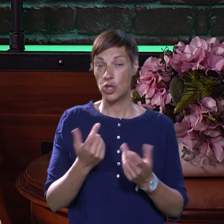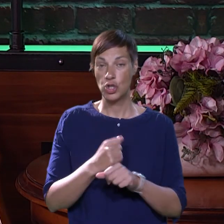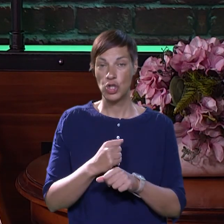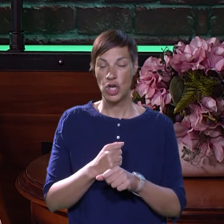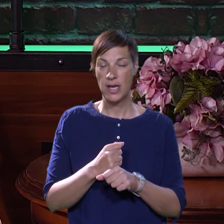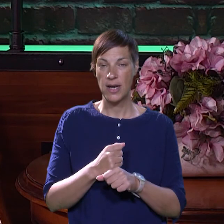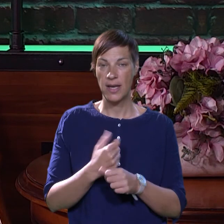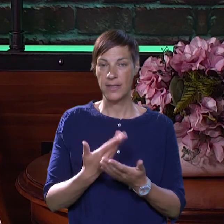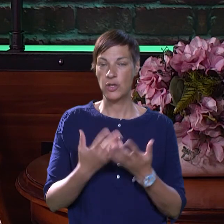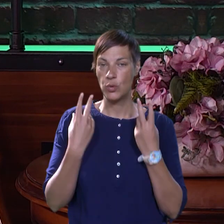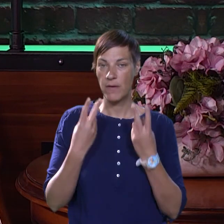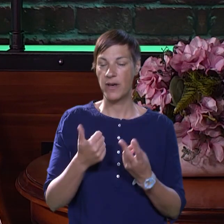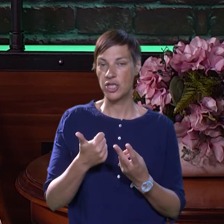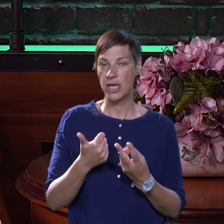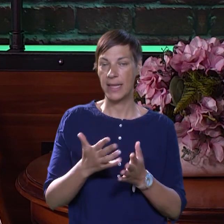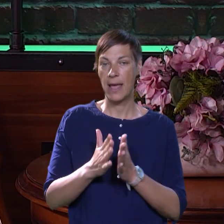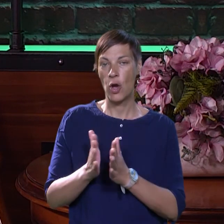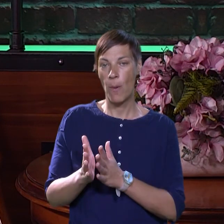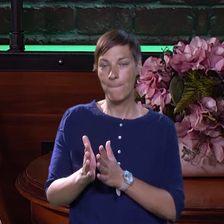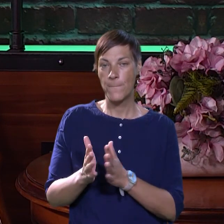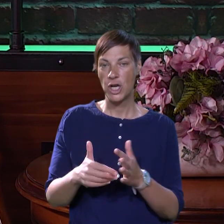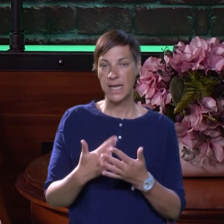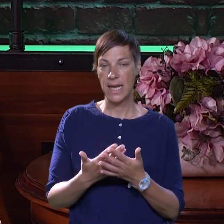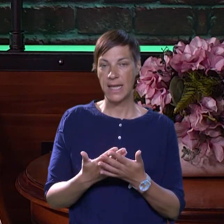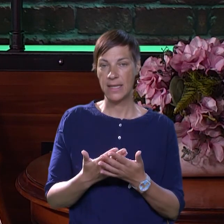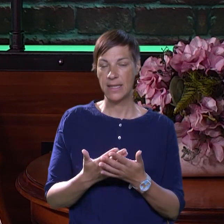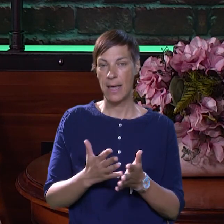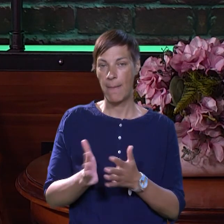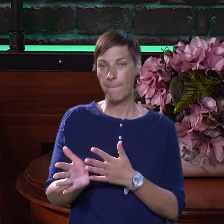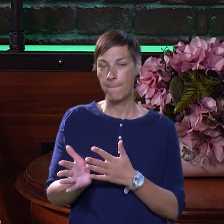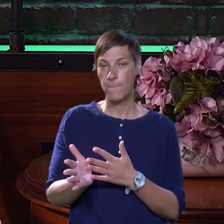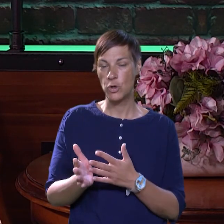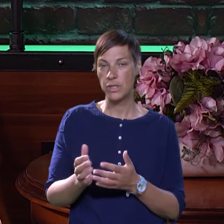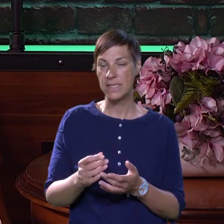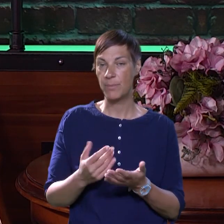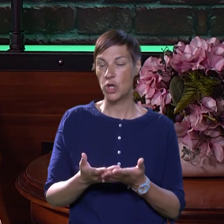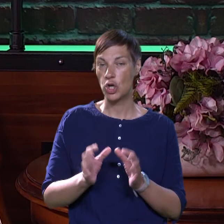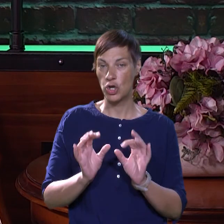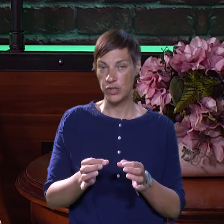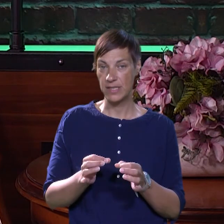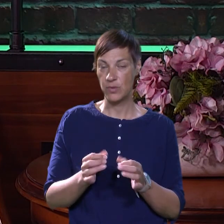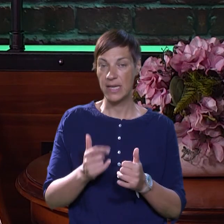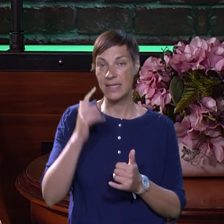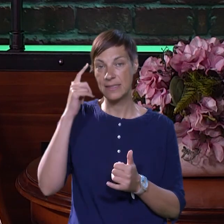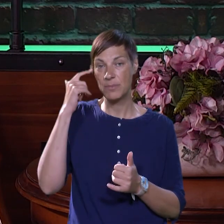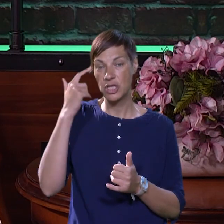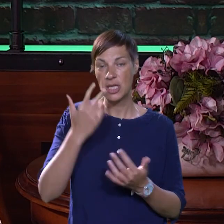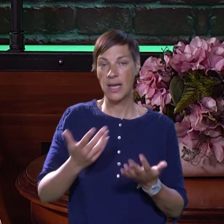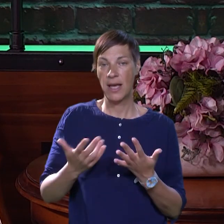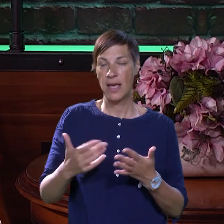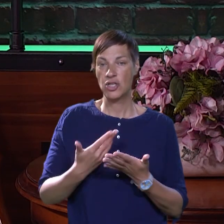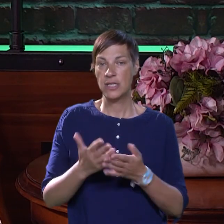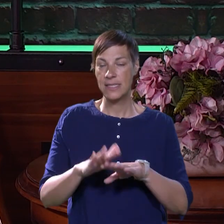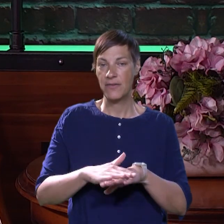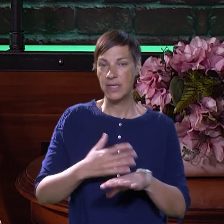što radi, tu je važna jedna komponenta i posebno police osiguranja, ali i razmišljanje o tome kako